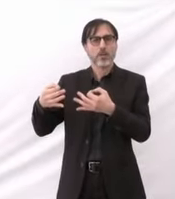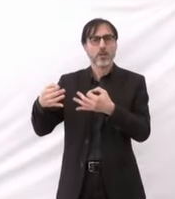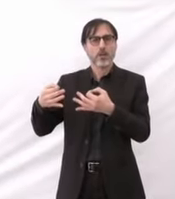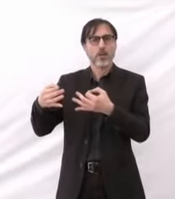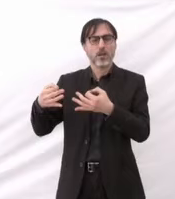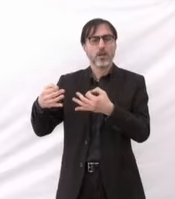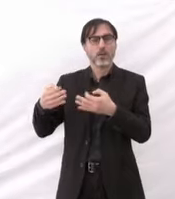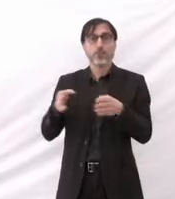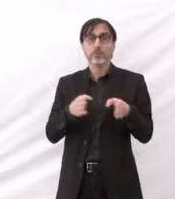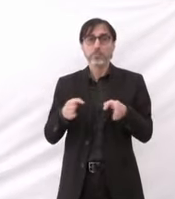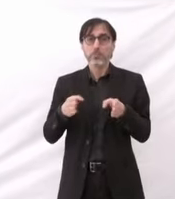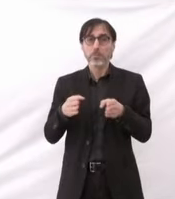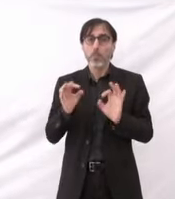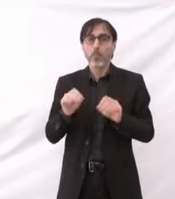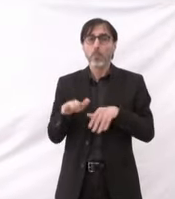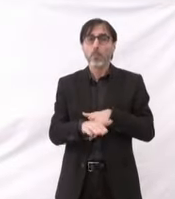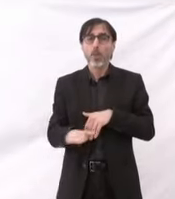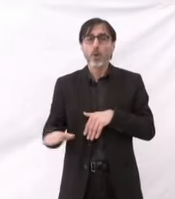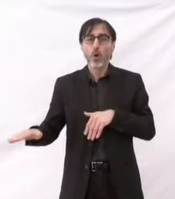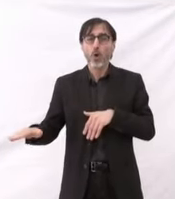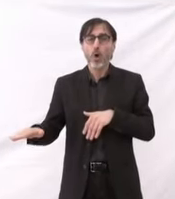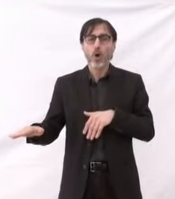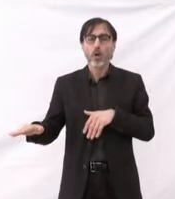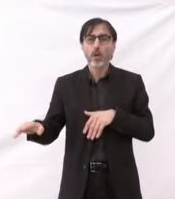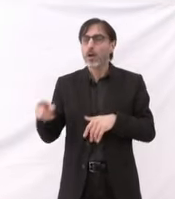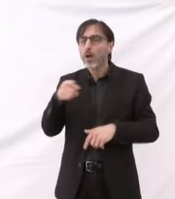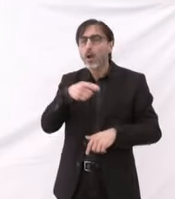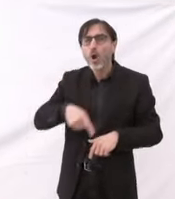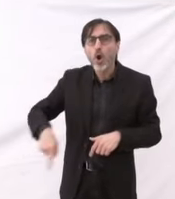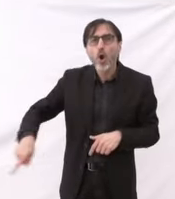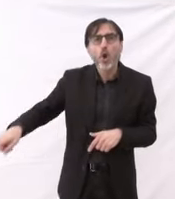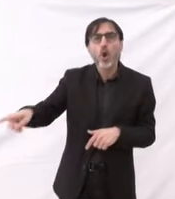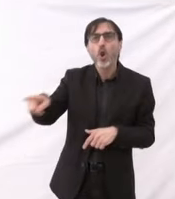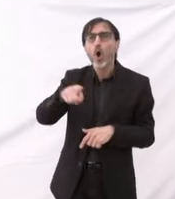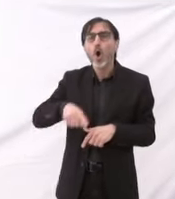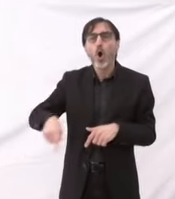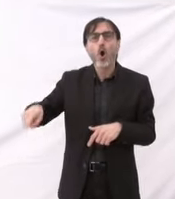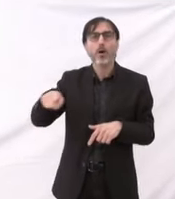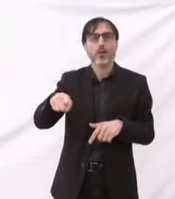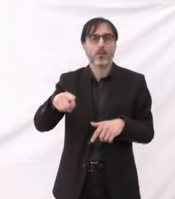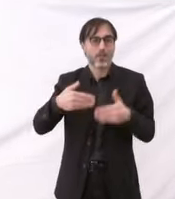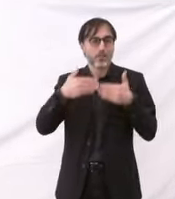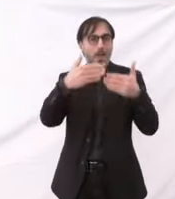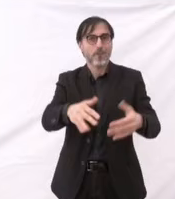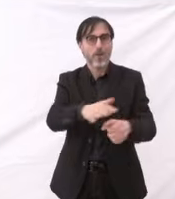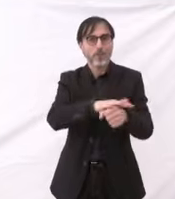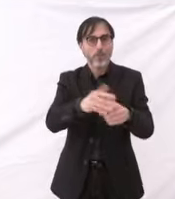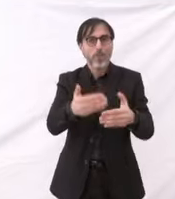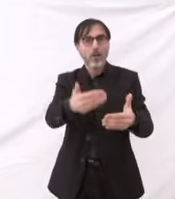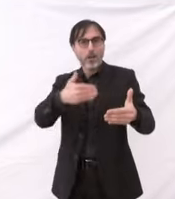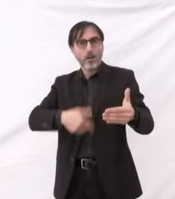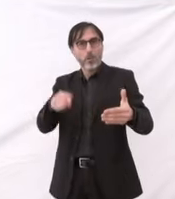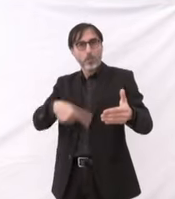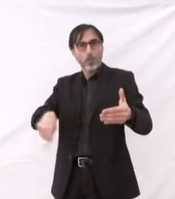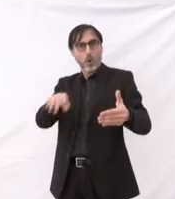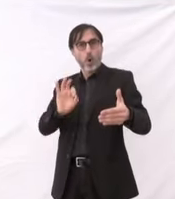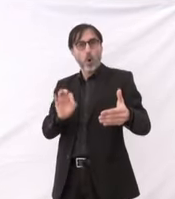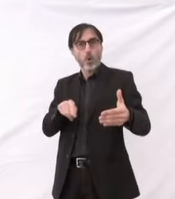il settore minorile. Sono loro che dietro le vostre spalle vi hanno accompagnato.